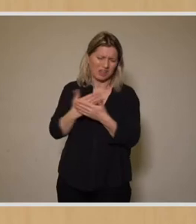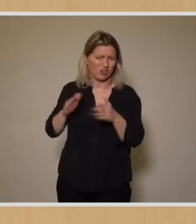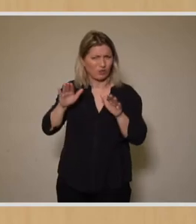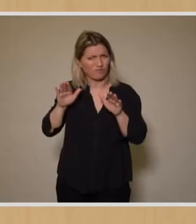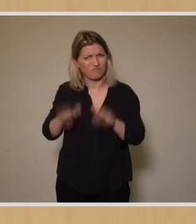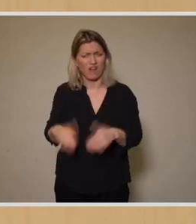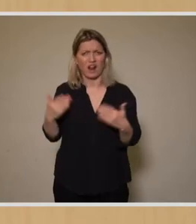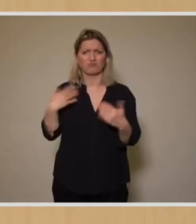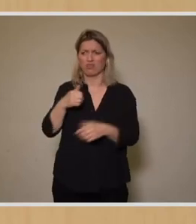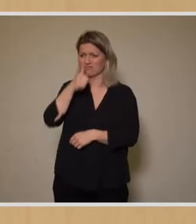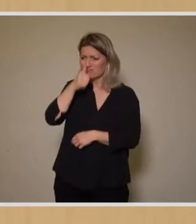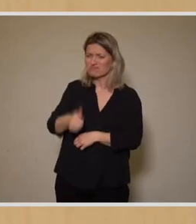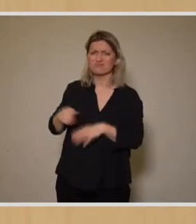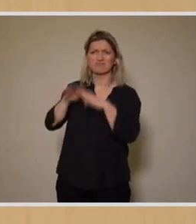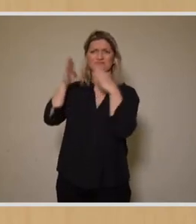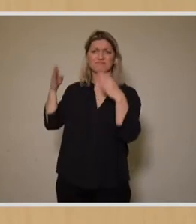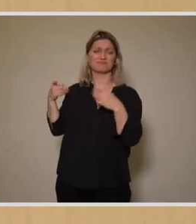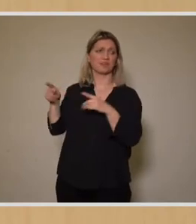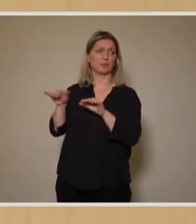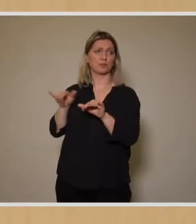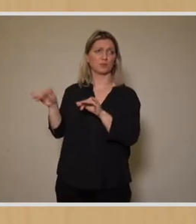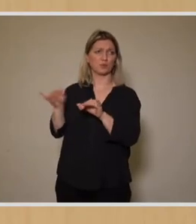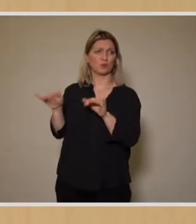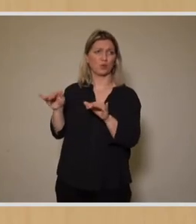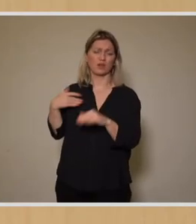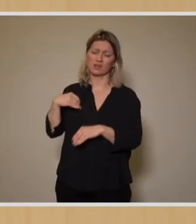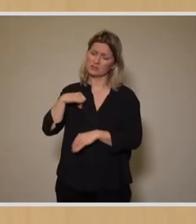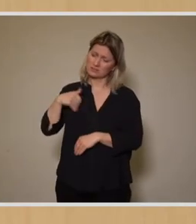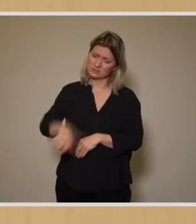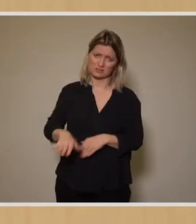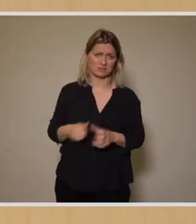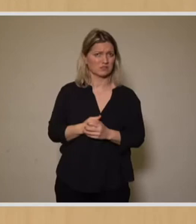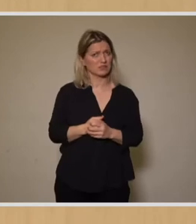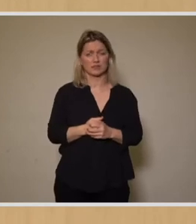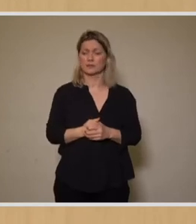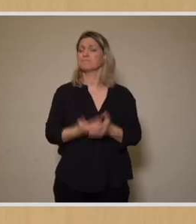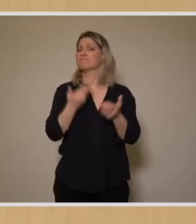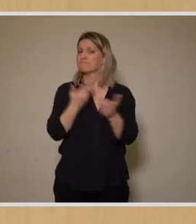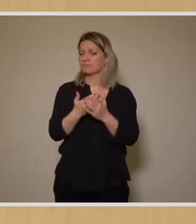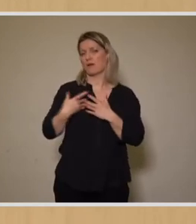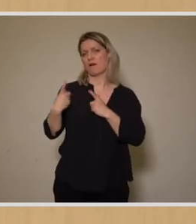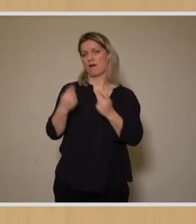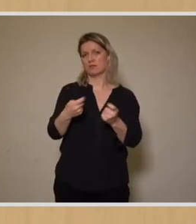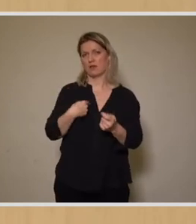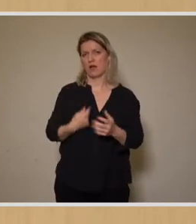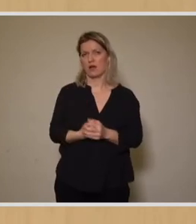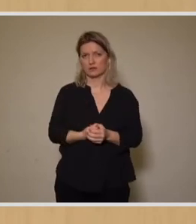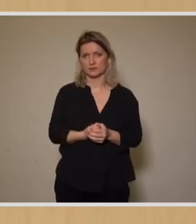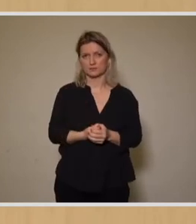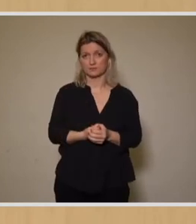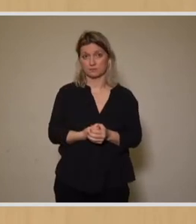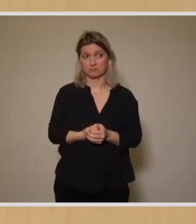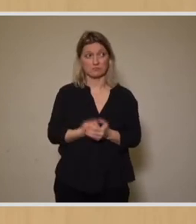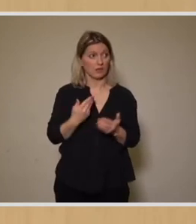ein schnödes Bürogebäude daraus zu machen. Nee, das wollen wir nicht. Und deshalb haben wir diese Anträge gestellt. Und wir sind sehr